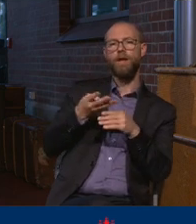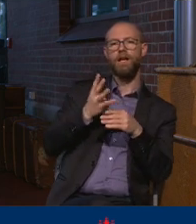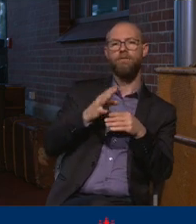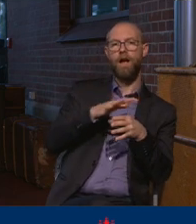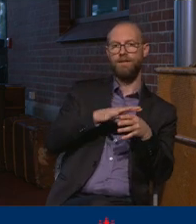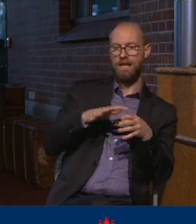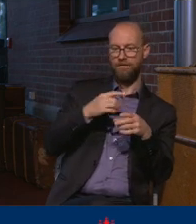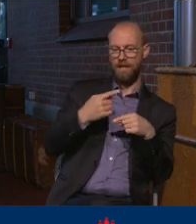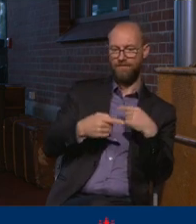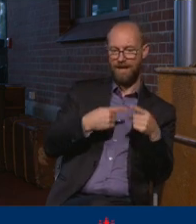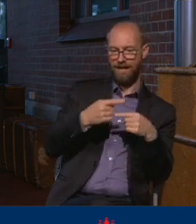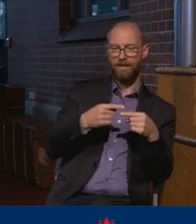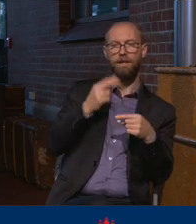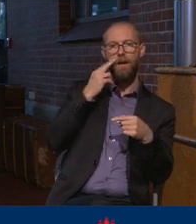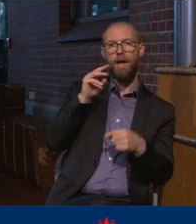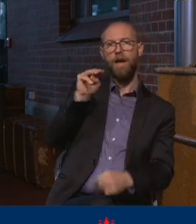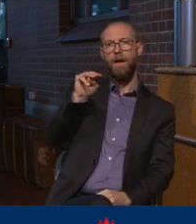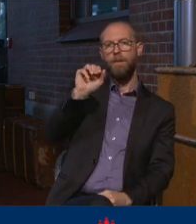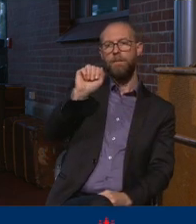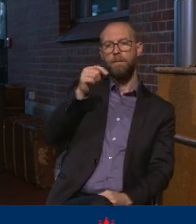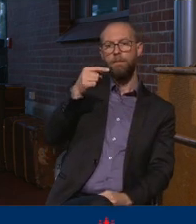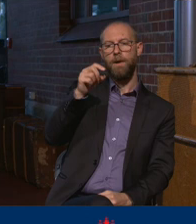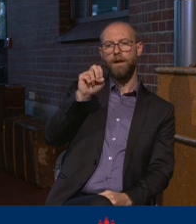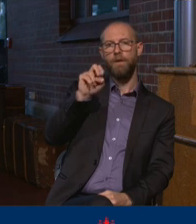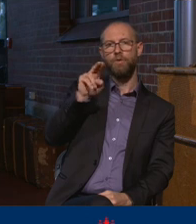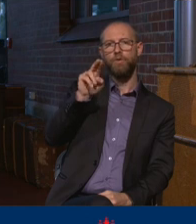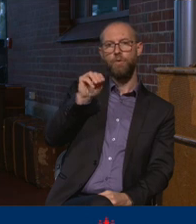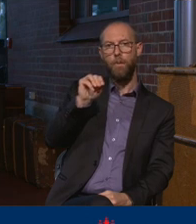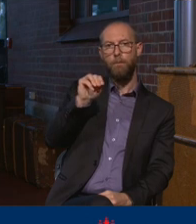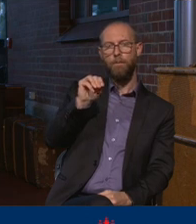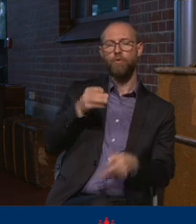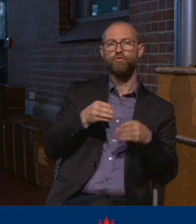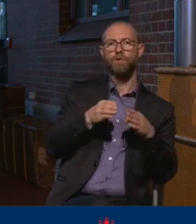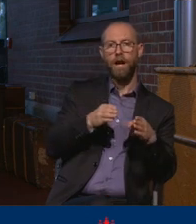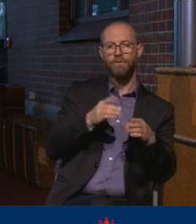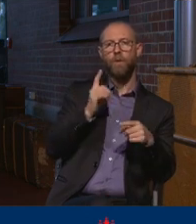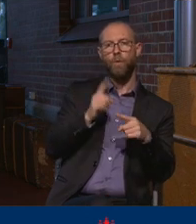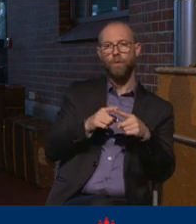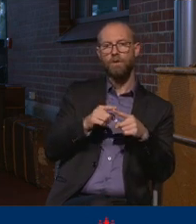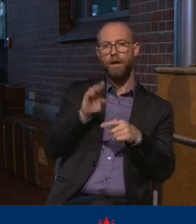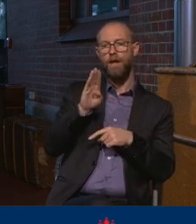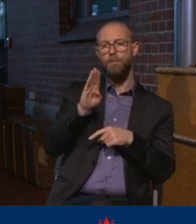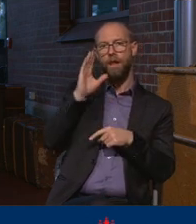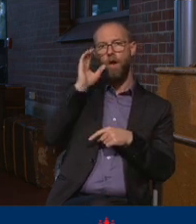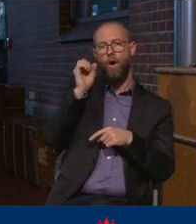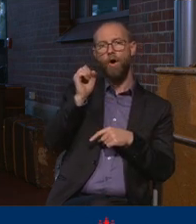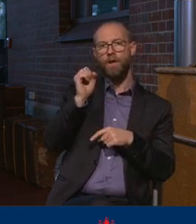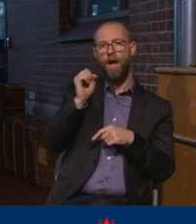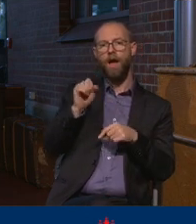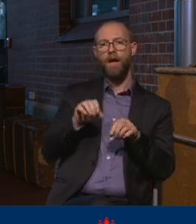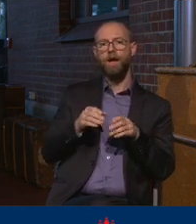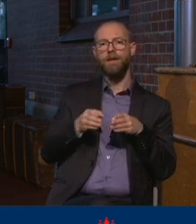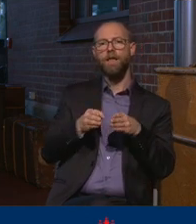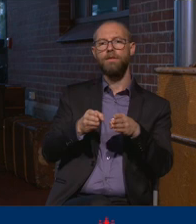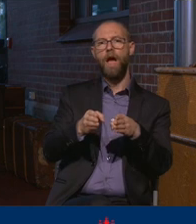entwickeln sich mag man straße und billhorner kanalstraße dran und da gibt es natürlich bestimmte betriebe die der temporär